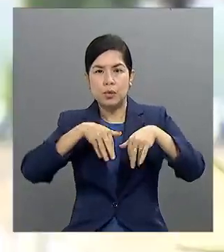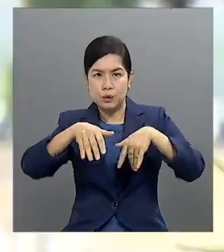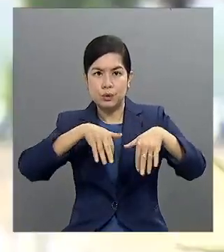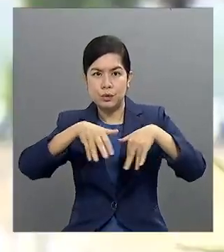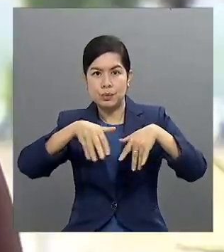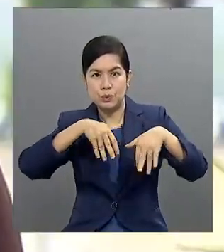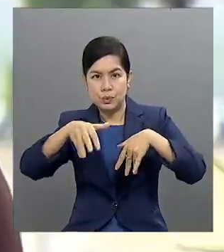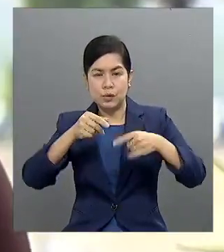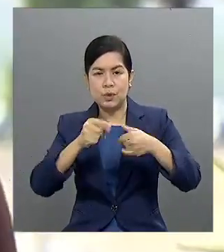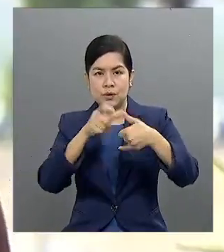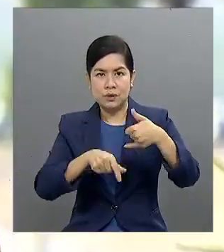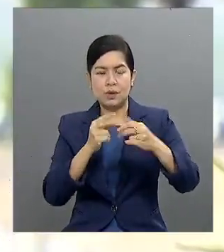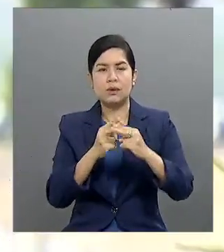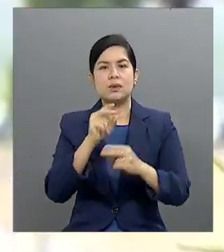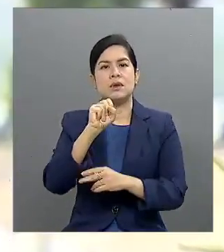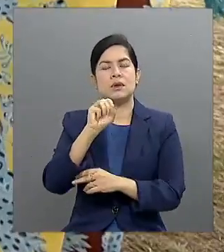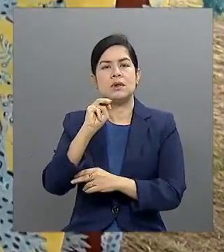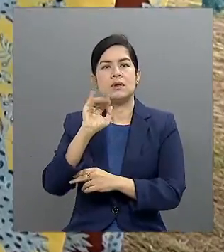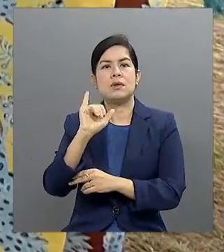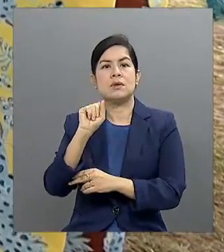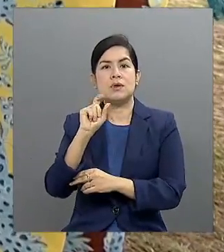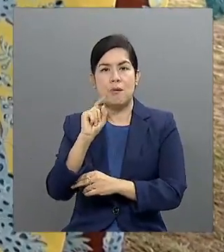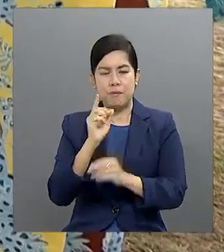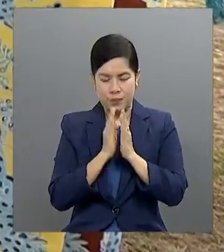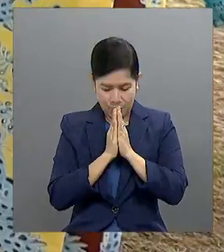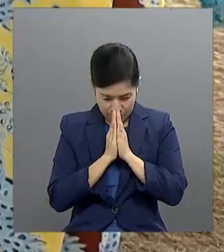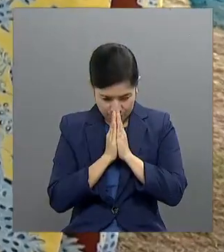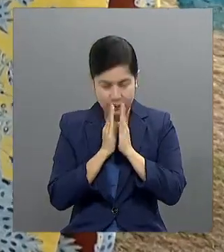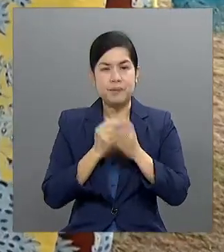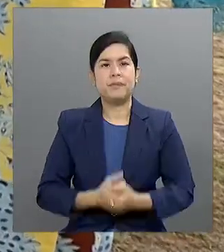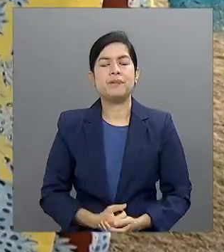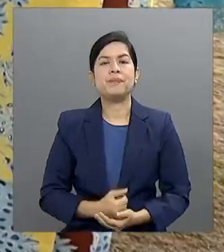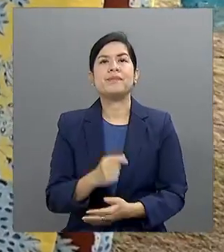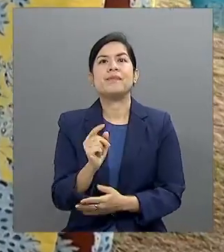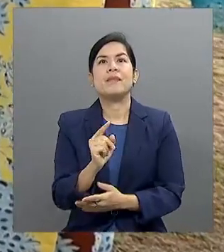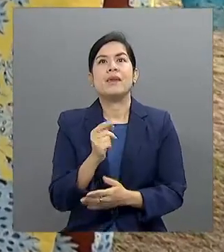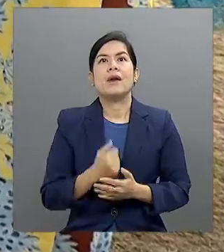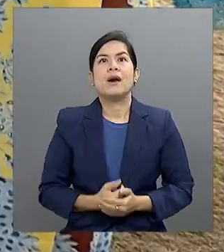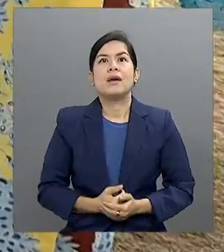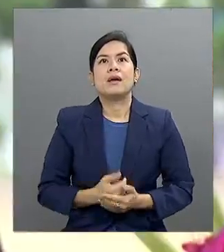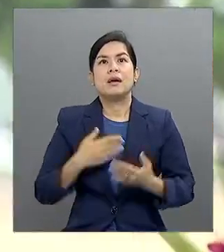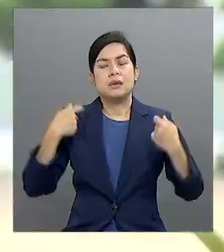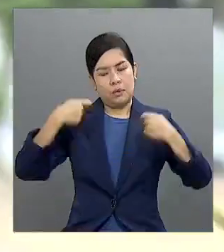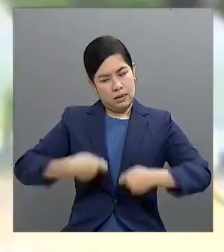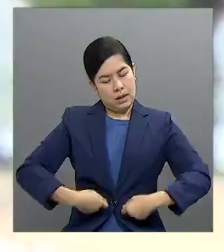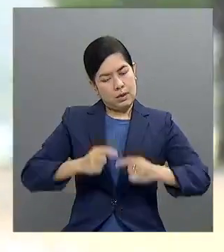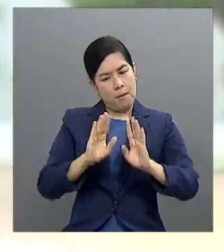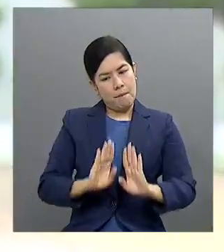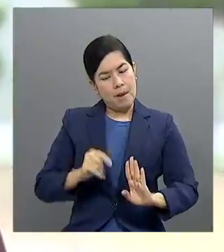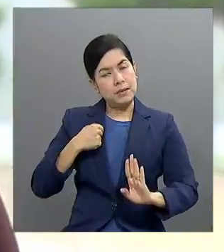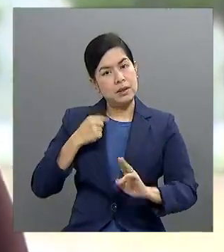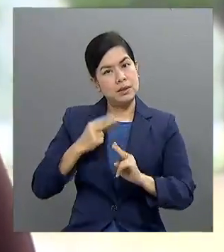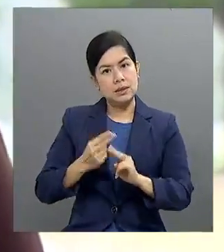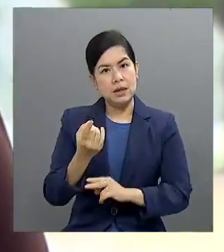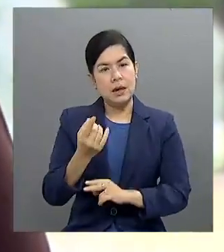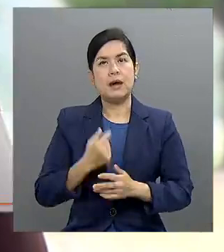มยศค่ะ สวัสดีครับสวัสดีครับ คุณสมยศคะเอาอย่างแรกถามก่อนเลยอย่างการแต่งกายของยุ้ยเนี่ยเขาเรียกว่าชุดอะไรคะ ครับก็ต้องบอกก่อนนะครับว่